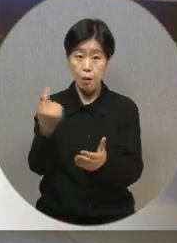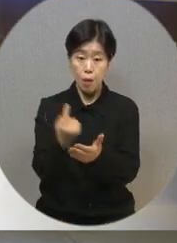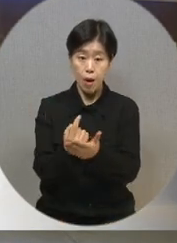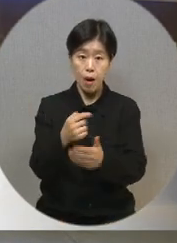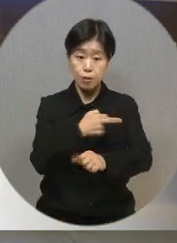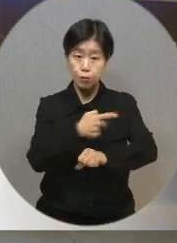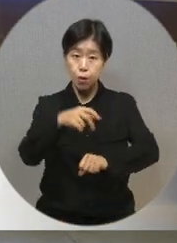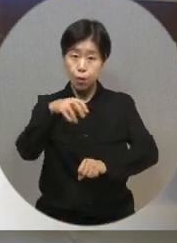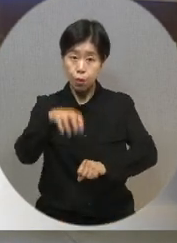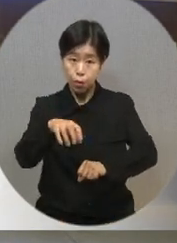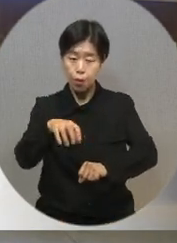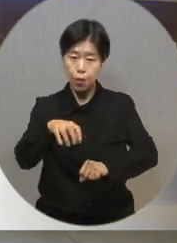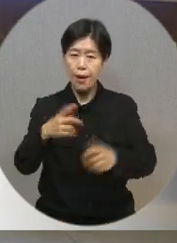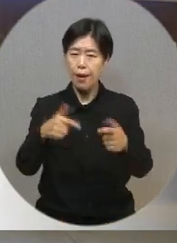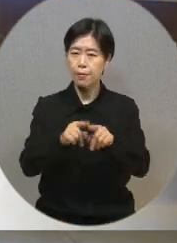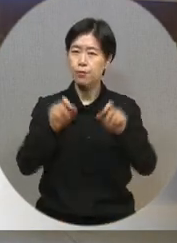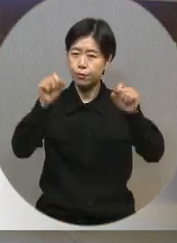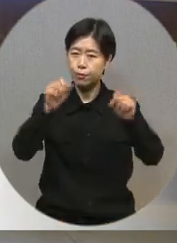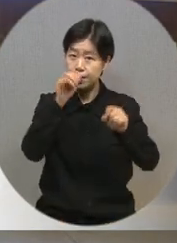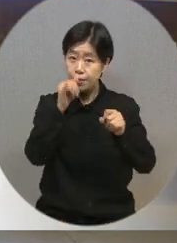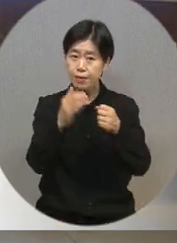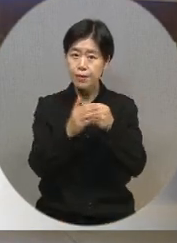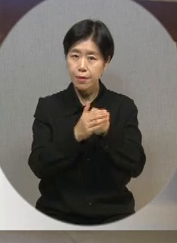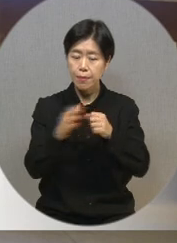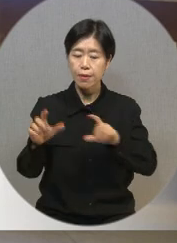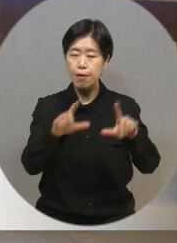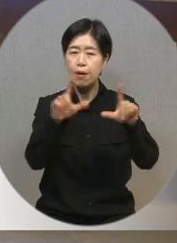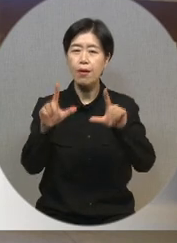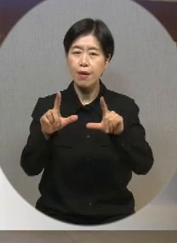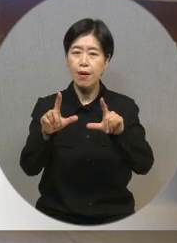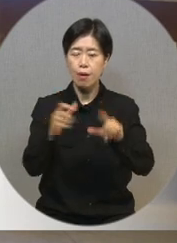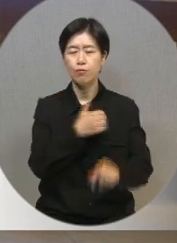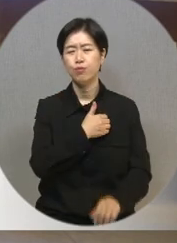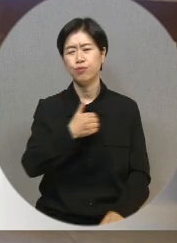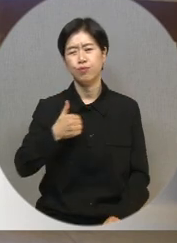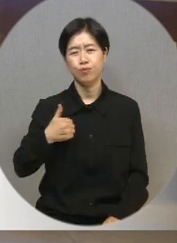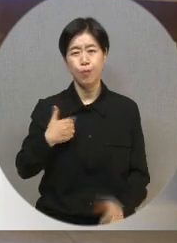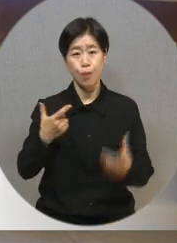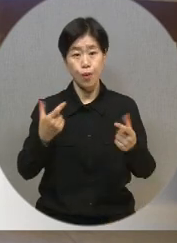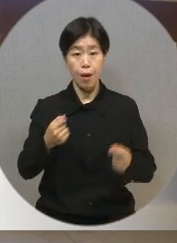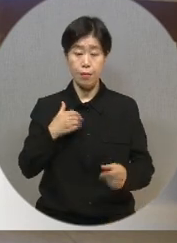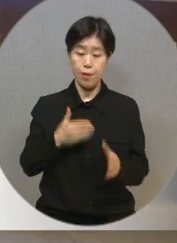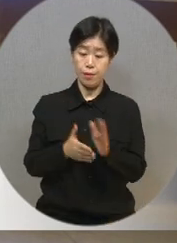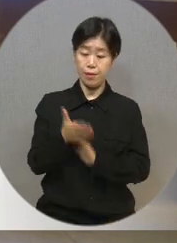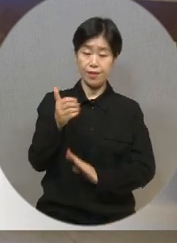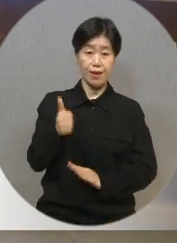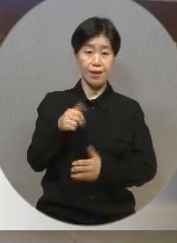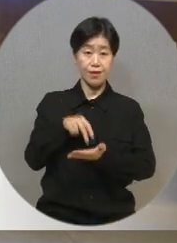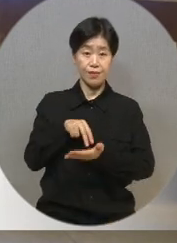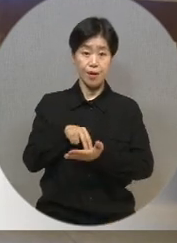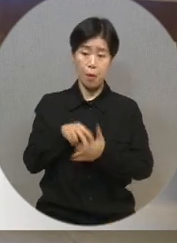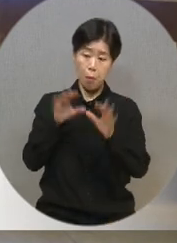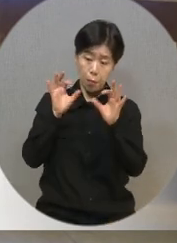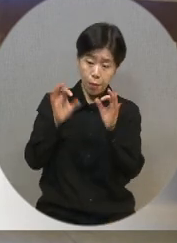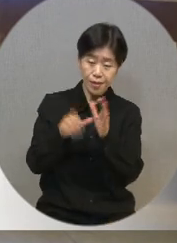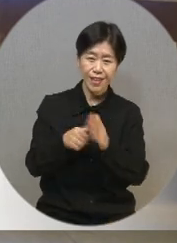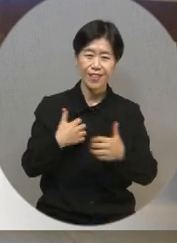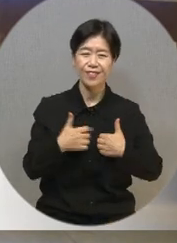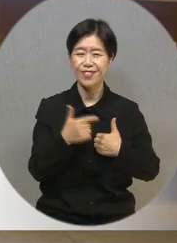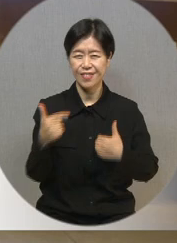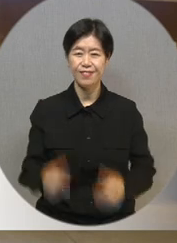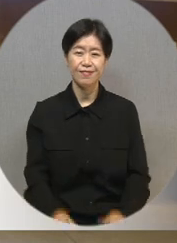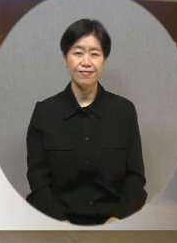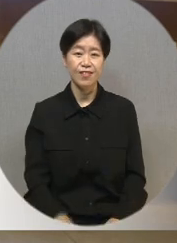이용하면서 건강도 지키고 삶을 좀 풍족하게 느끼는 것 같아서 시장으로서 상당히 기쁘게 생각을 합니다.